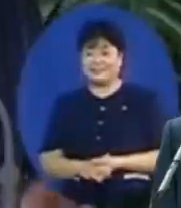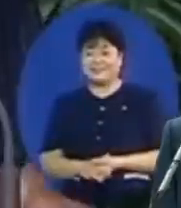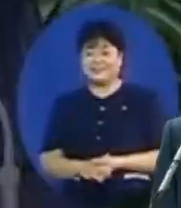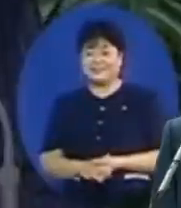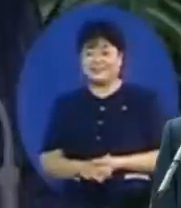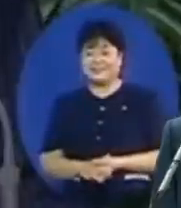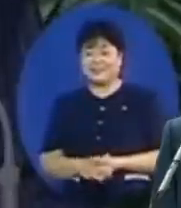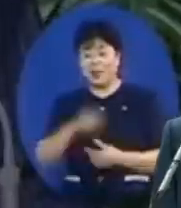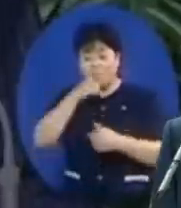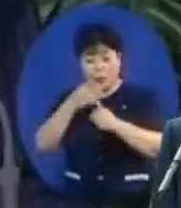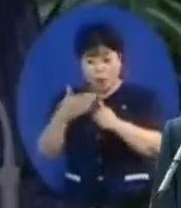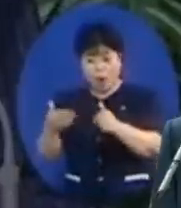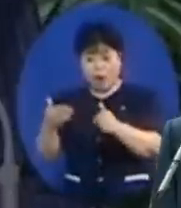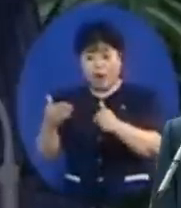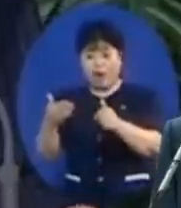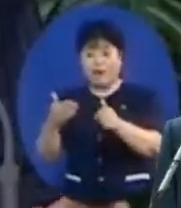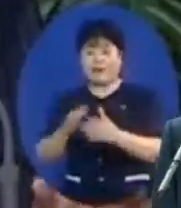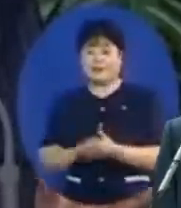보혈은